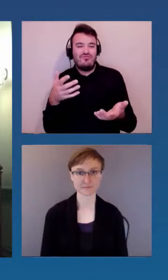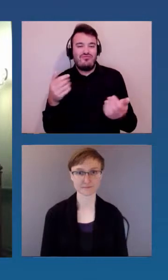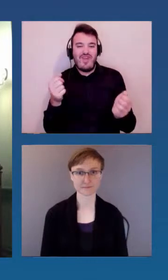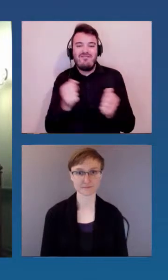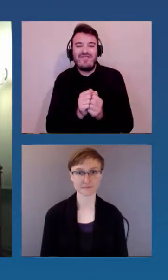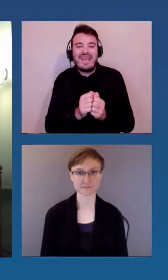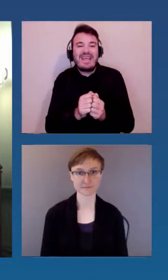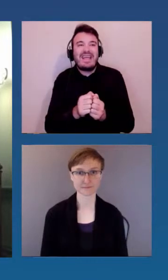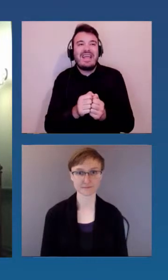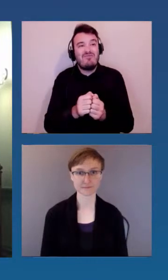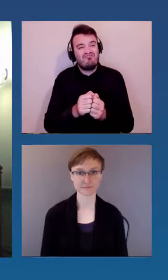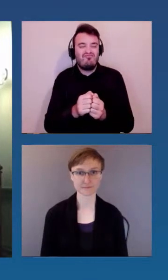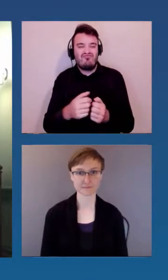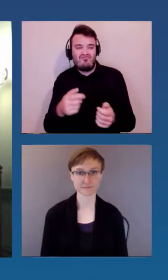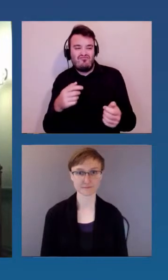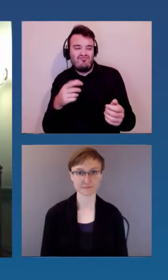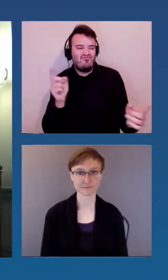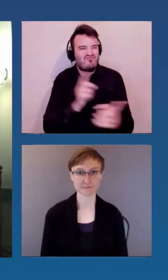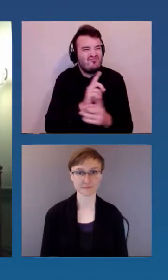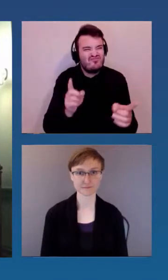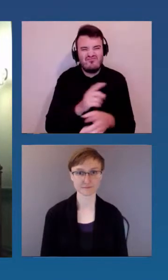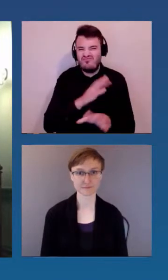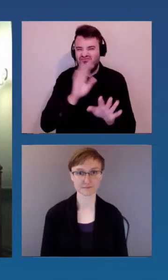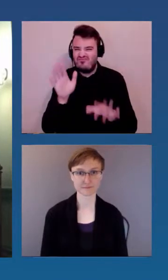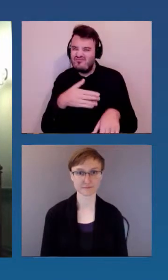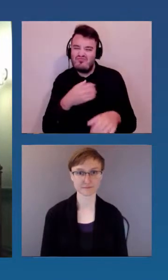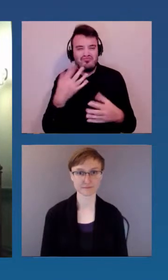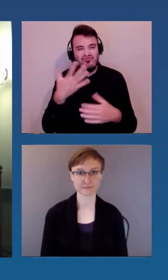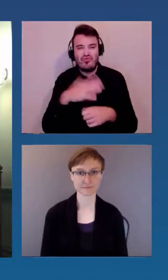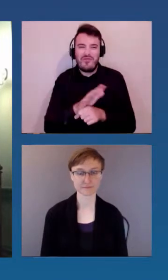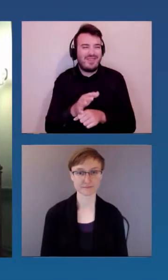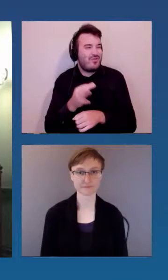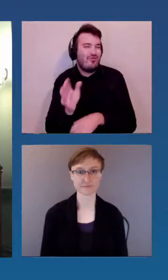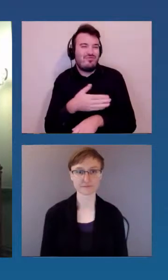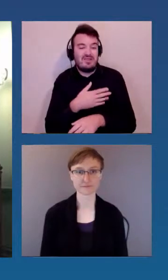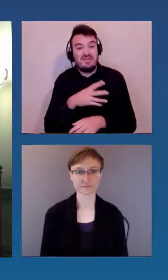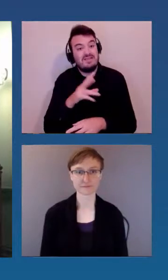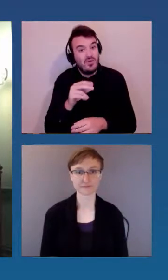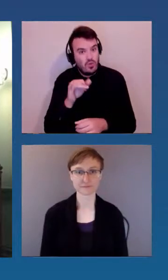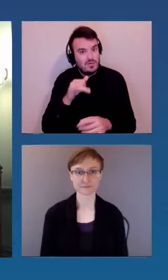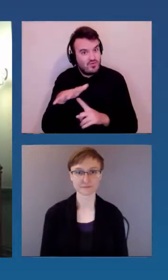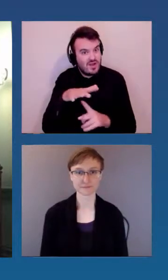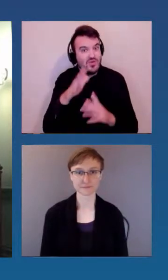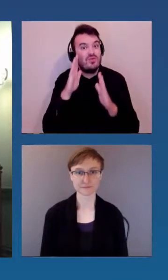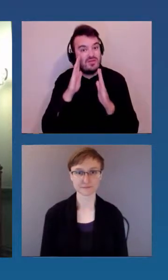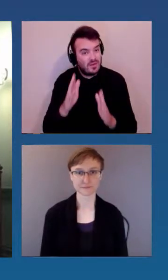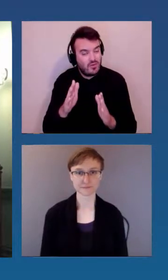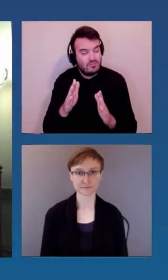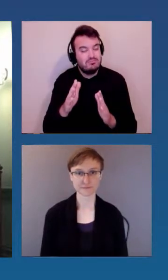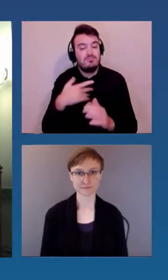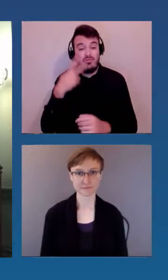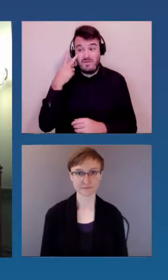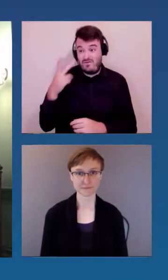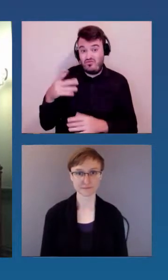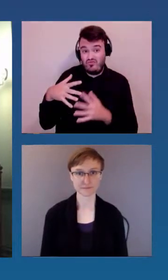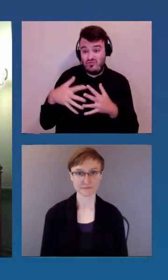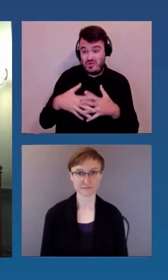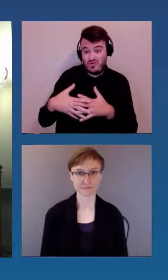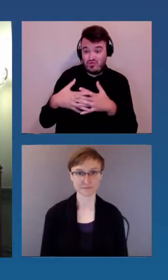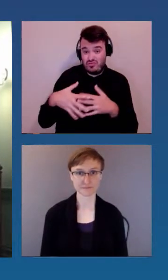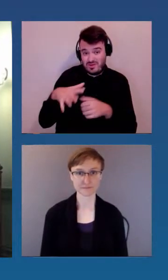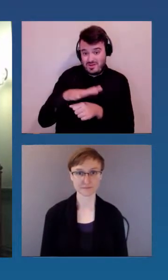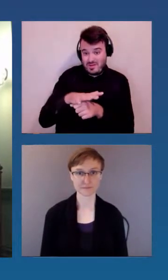a une grande possibilité de contacter COVID-19 si vous êtes dans un grand groupe, des amis,